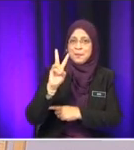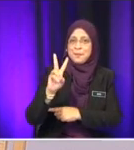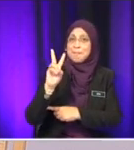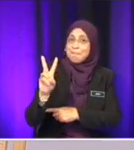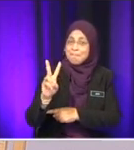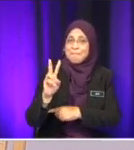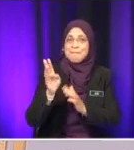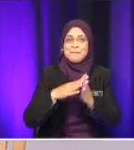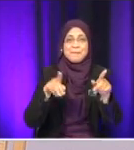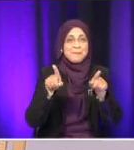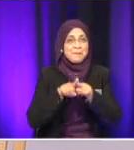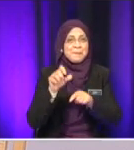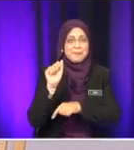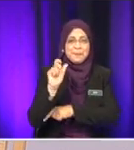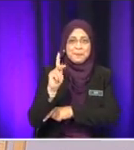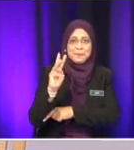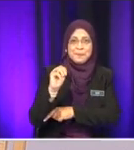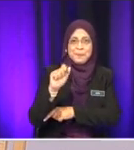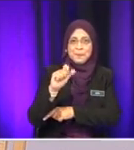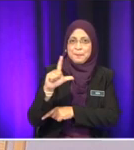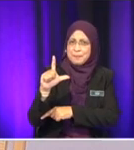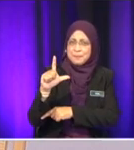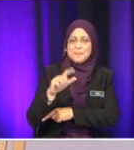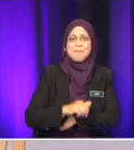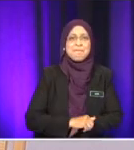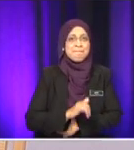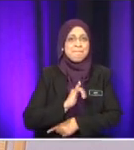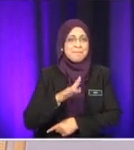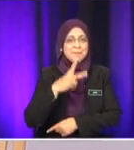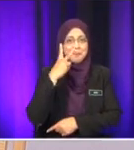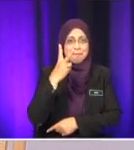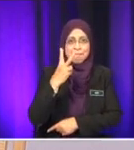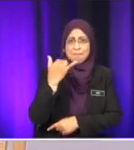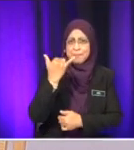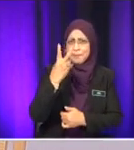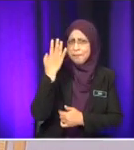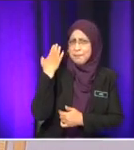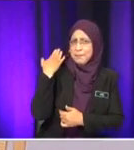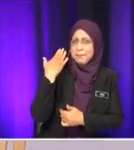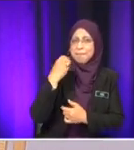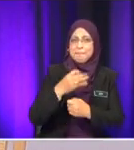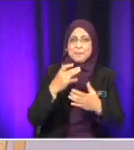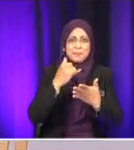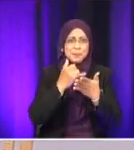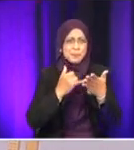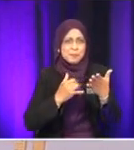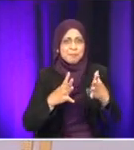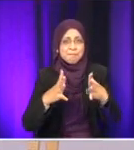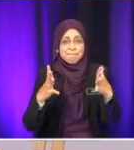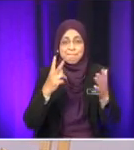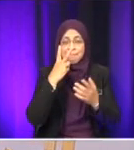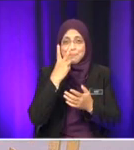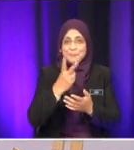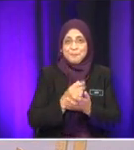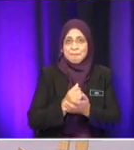Nazri ah Saya pasti apabila anda telah melihat latar belakang saya ini nampak mempunyai satu saya